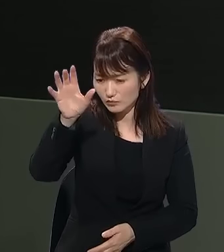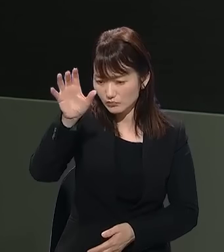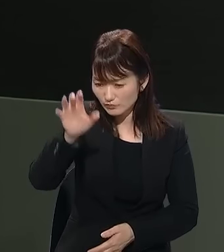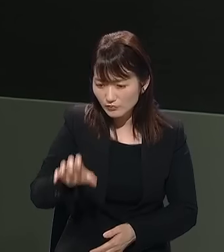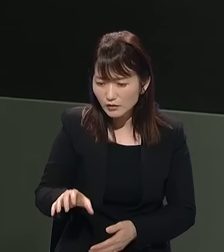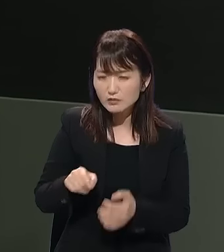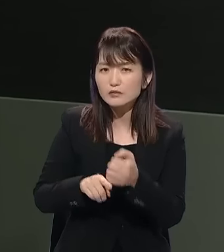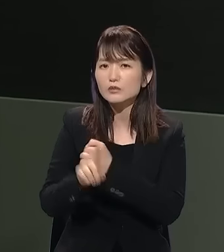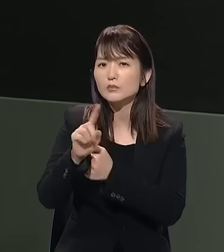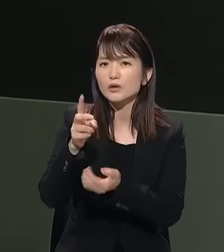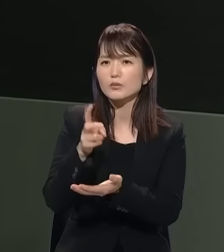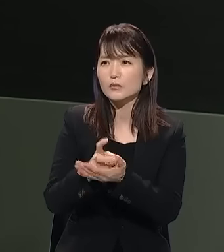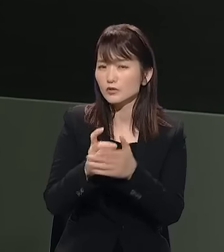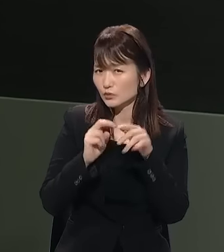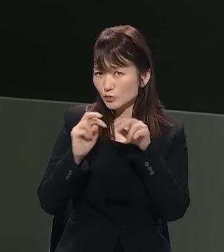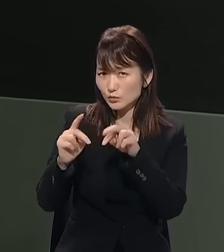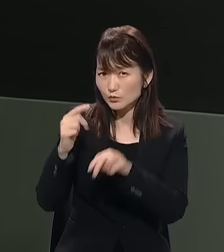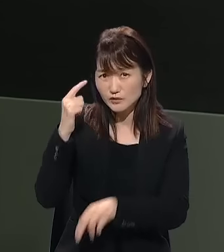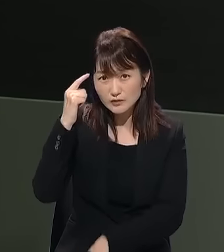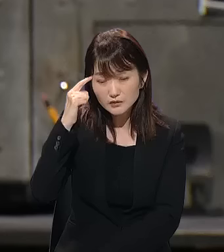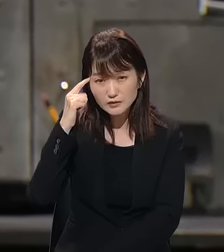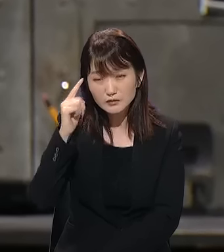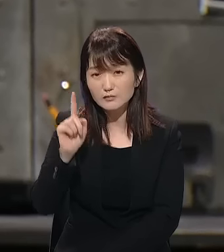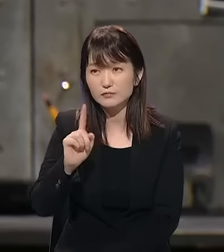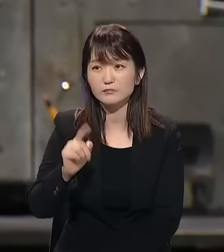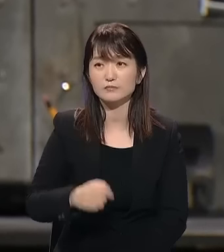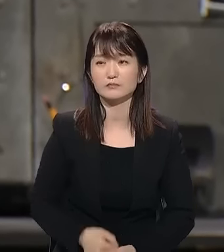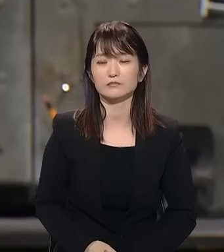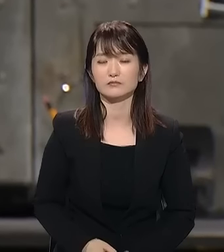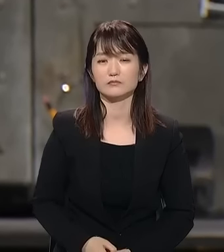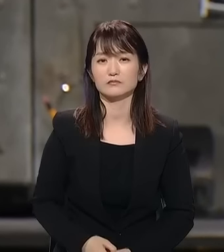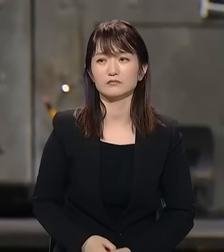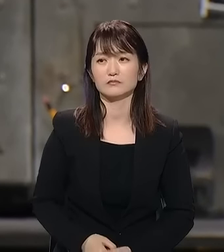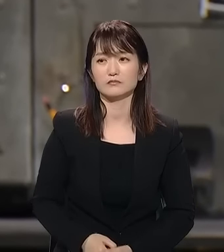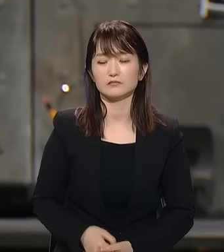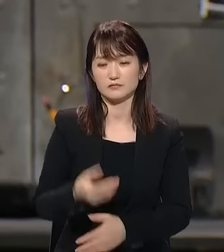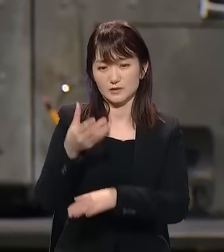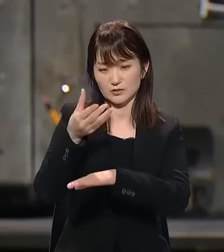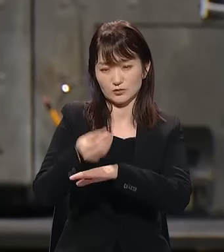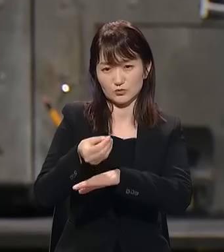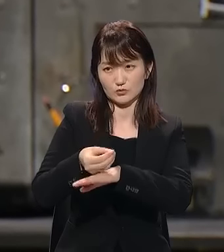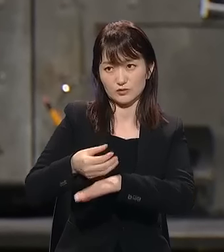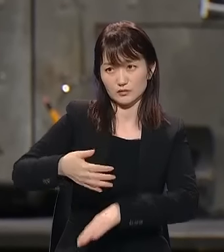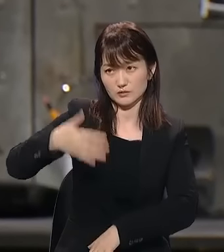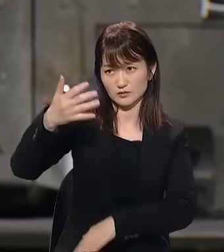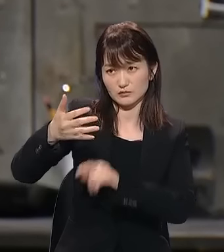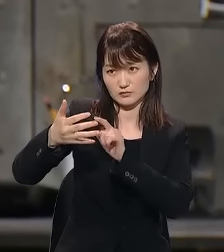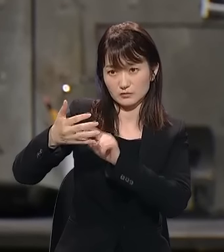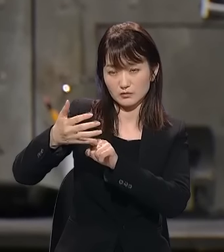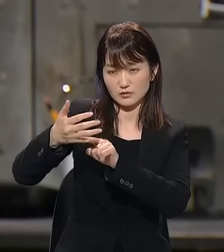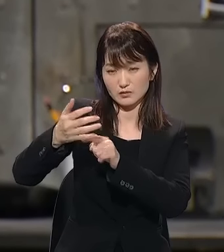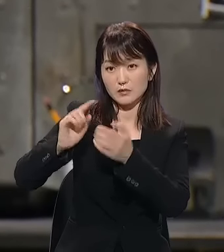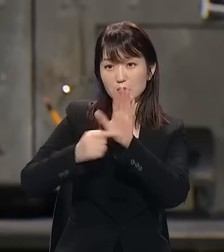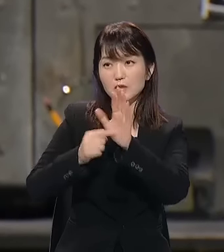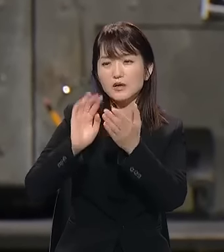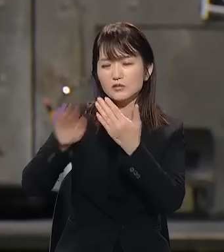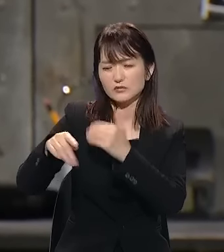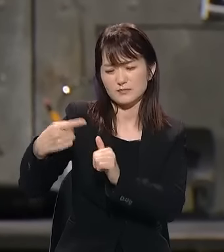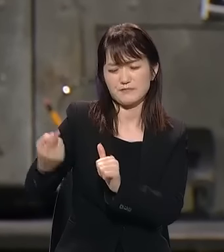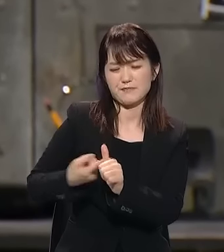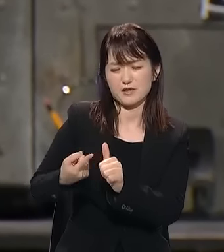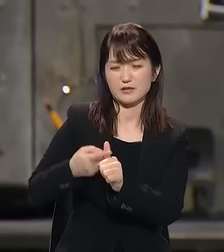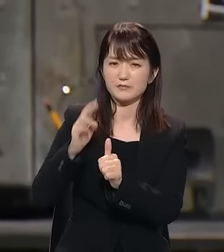좀 염려했었던 걸까요? 사실 이 영상, 이 녹취록 같은 것이 나오고 오히려 훨씬 더 비난을 많이 받았습니다.